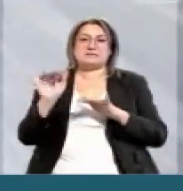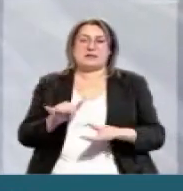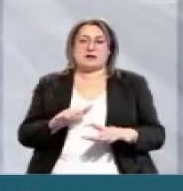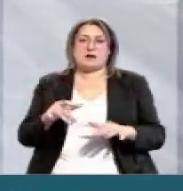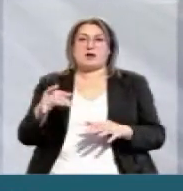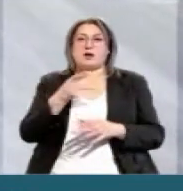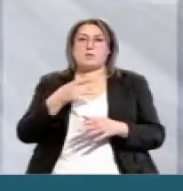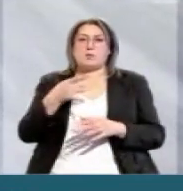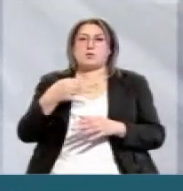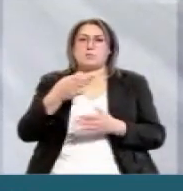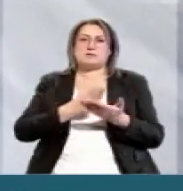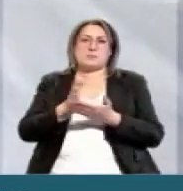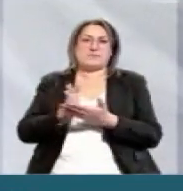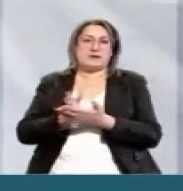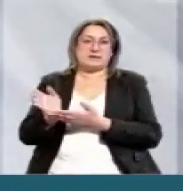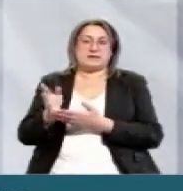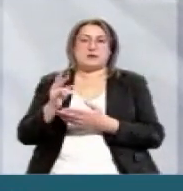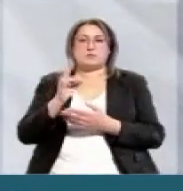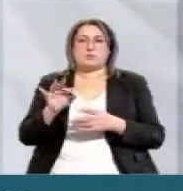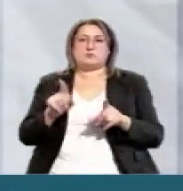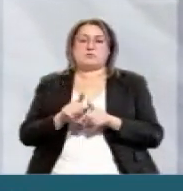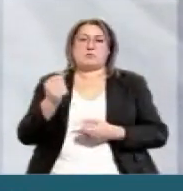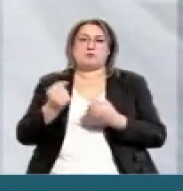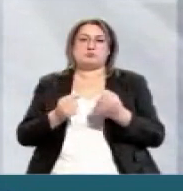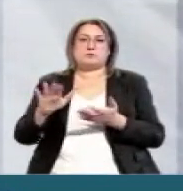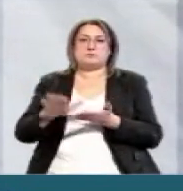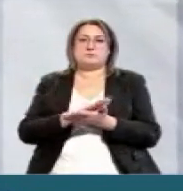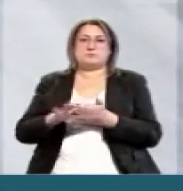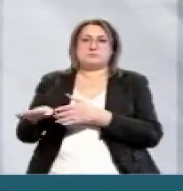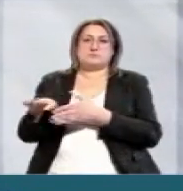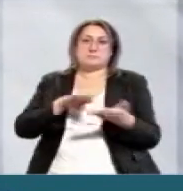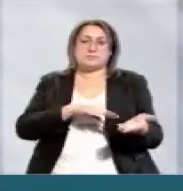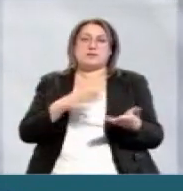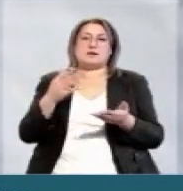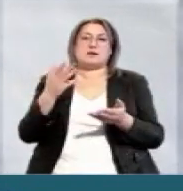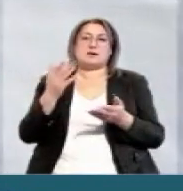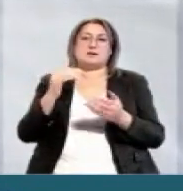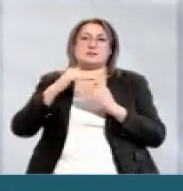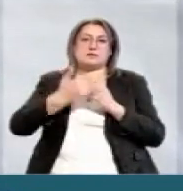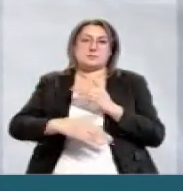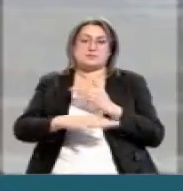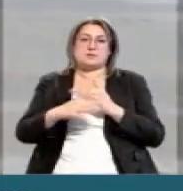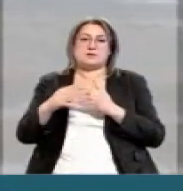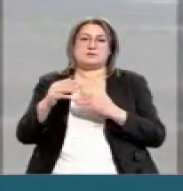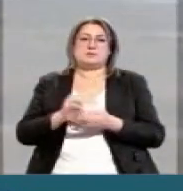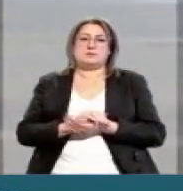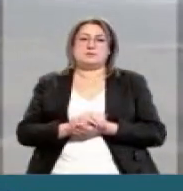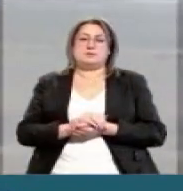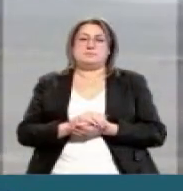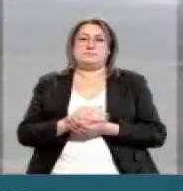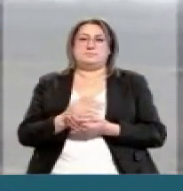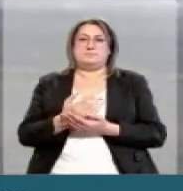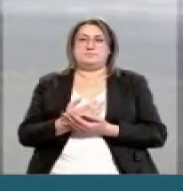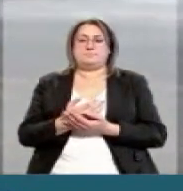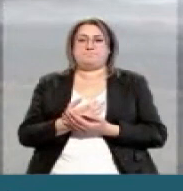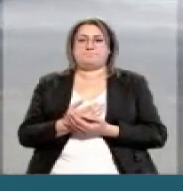Соған қарамастан көліктер жол үстінде тайғанап, жиектерге түсіп кеткен. Мәселен, Қостанай Қарабұтақ тас жолының 127-ші шақырымында